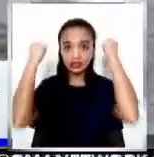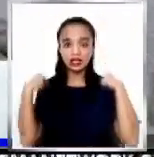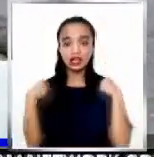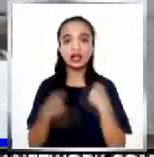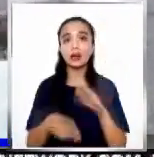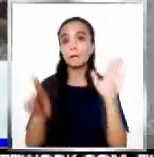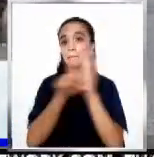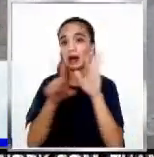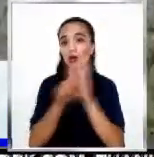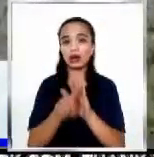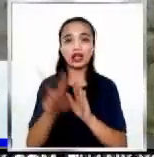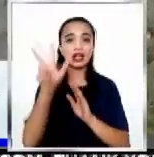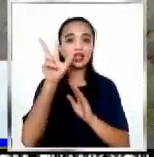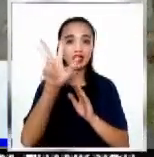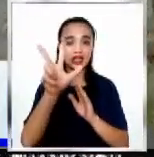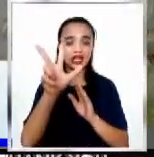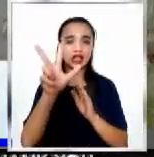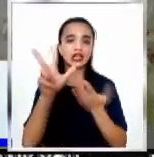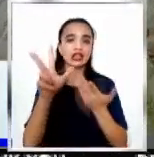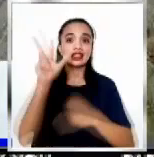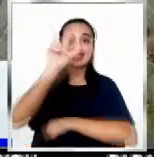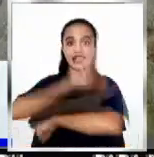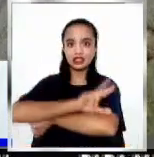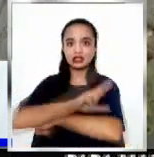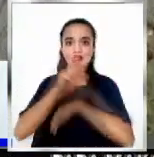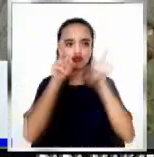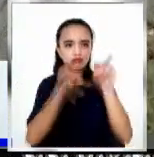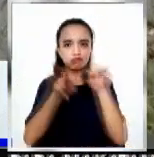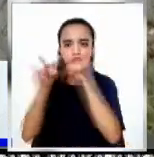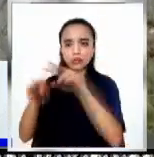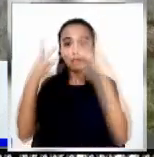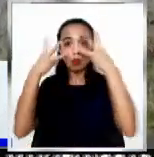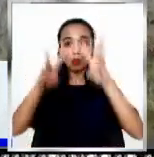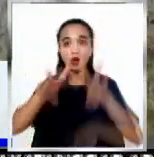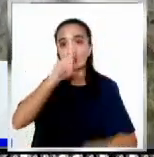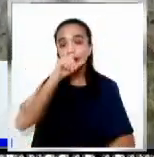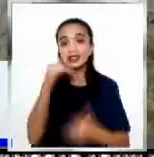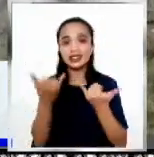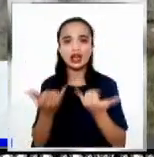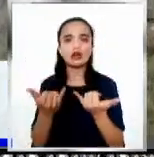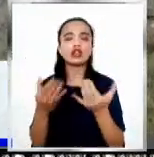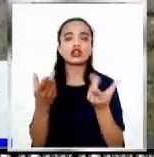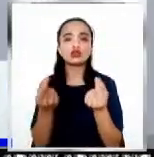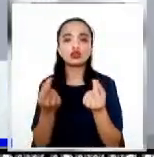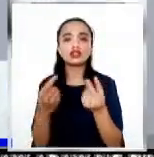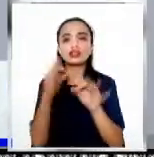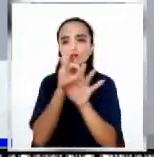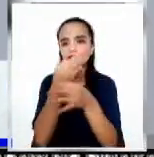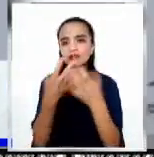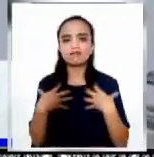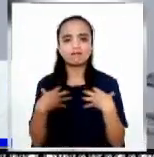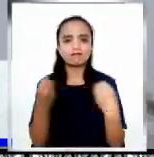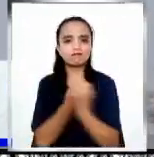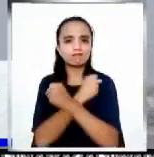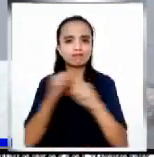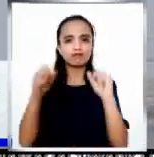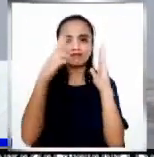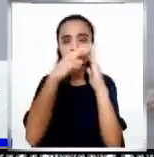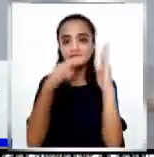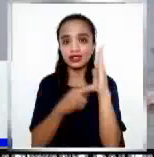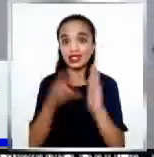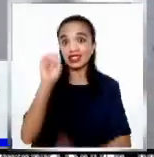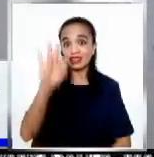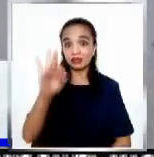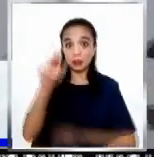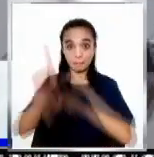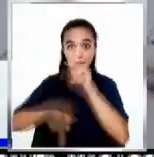Candaba, Pampanga, habang inaayos pa ang safety protocol sa lugar. Yan ay para hindi nalapitan ng tao ang mga migratory birds na